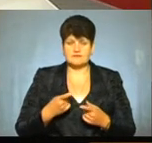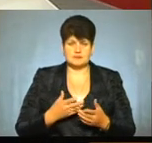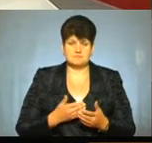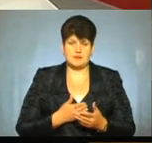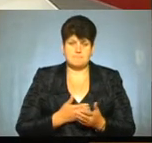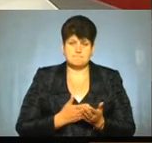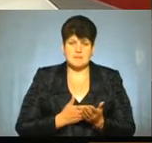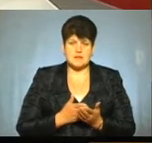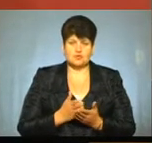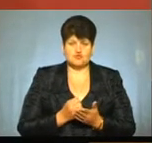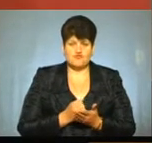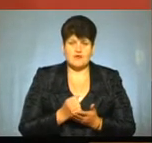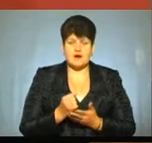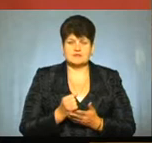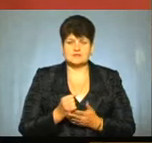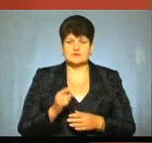говорили, він балотувався від